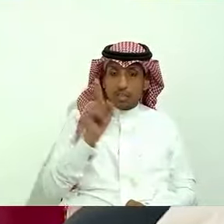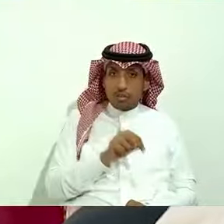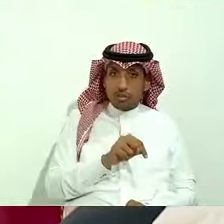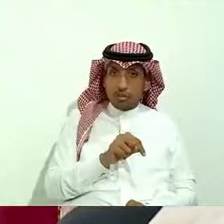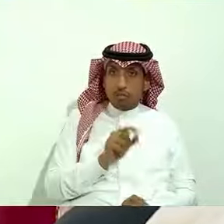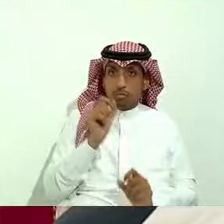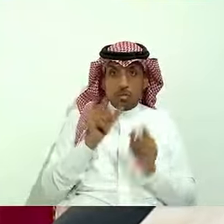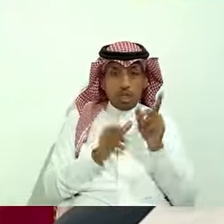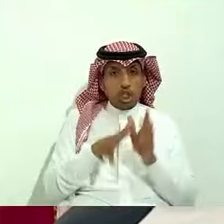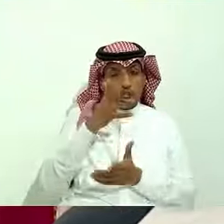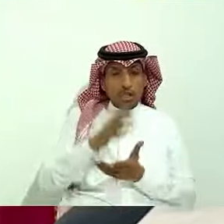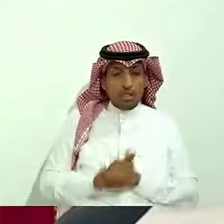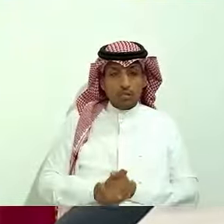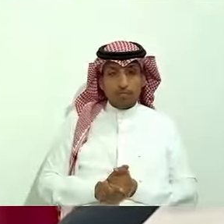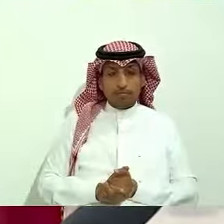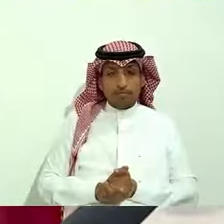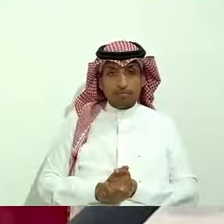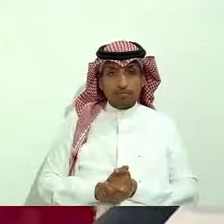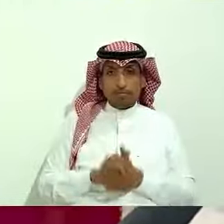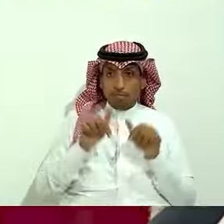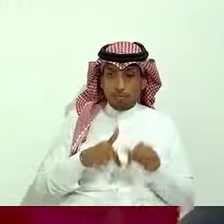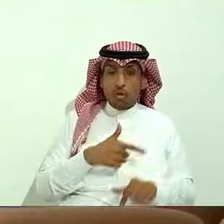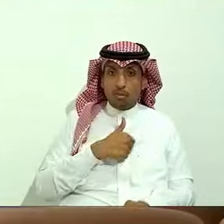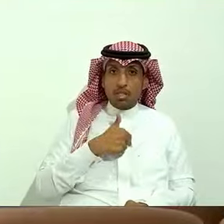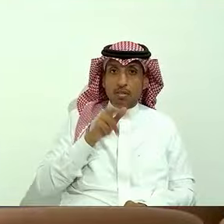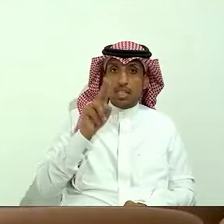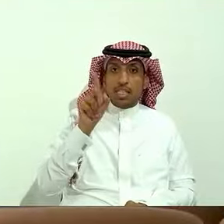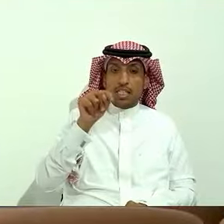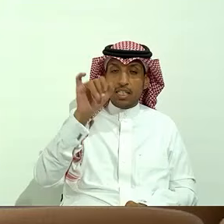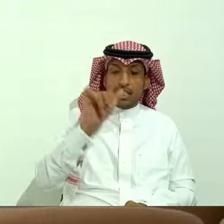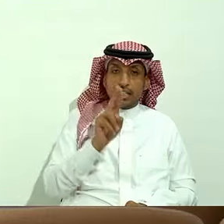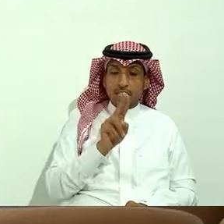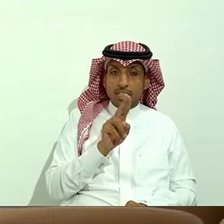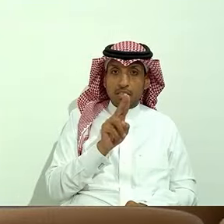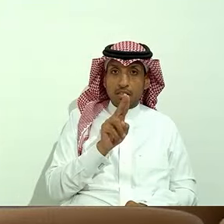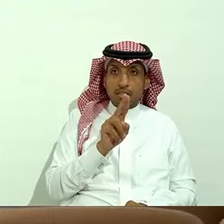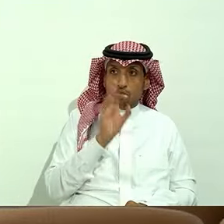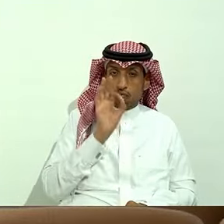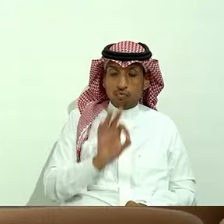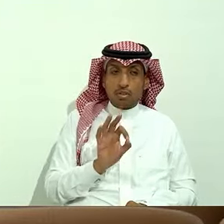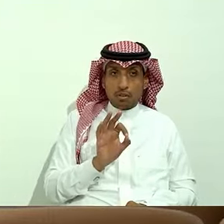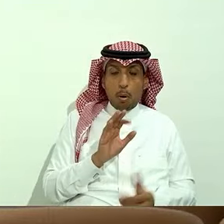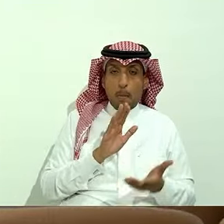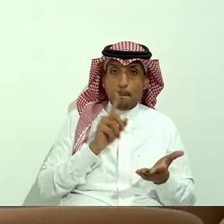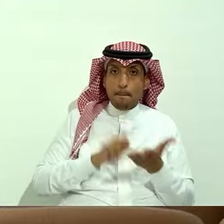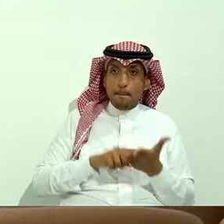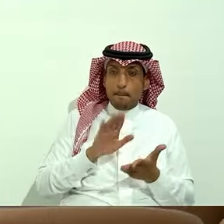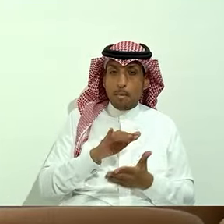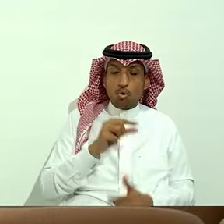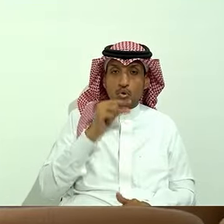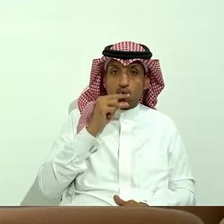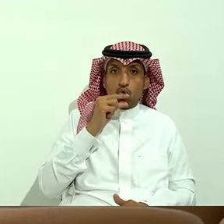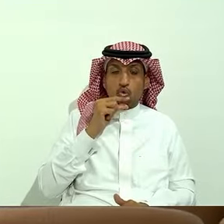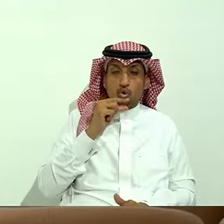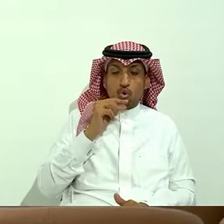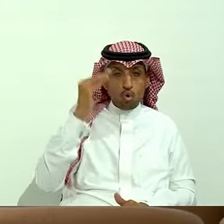بهالتقنيات الجميلة. اليوم عندنا تريت أو شيء يعني صراحة اللي موجود محظوظ فيه، الدكتورة ليلى جابت لنا